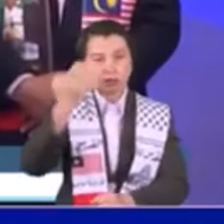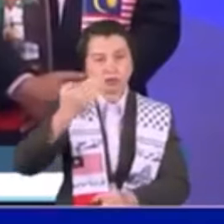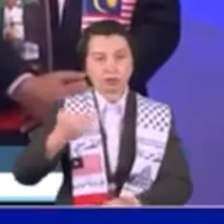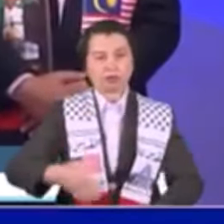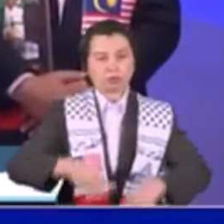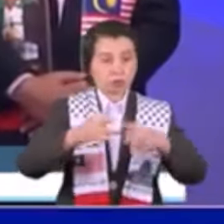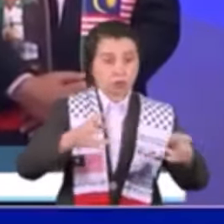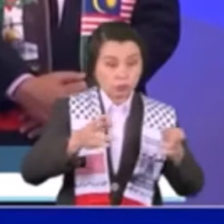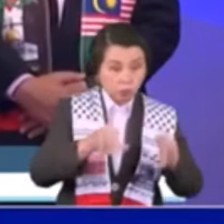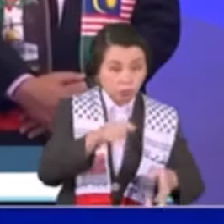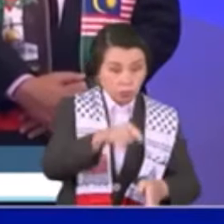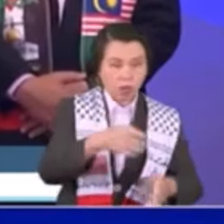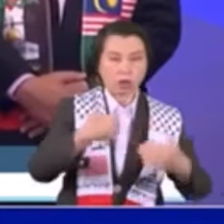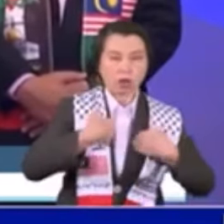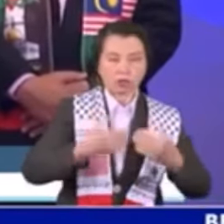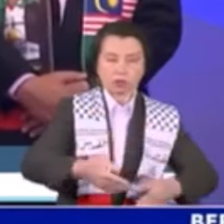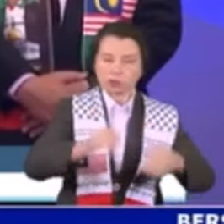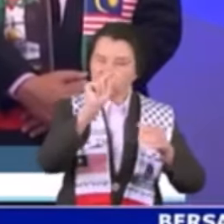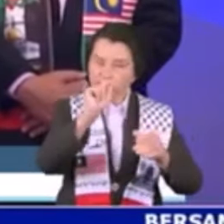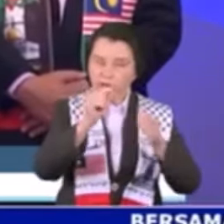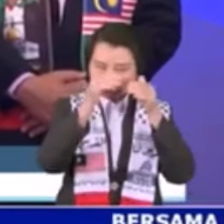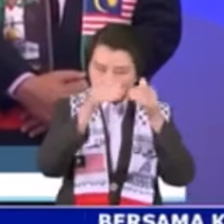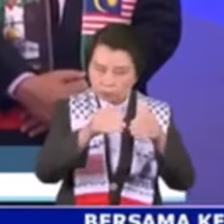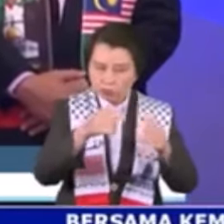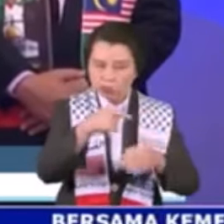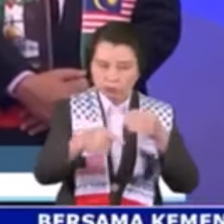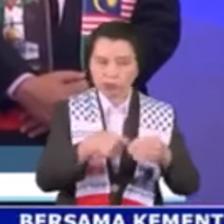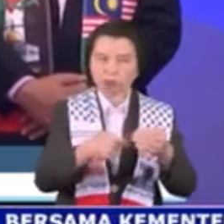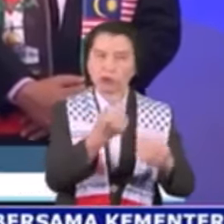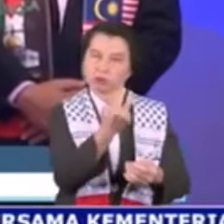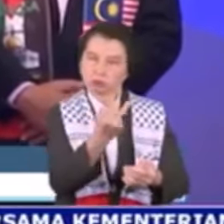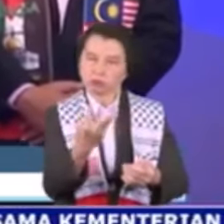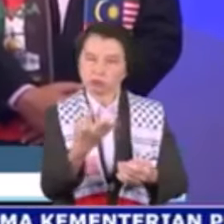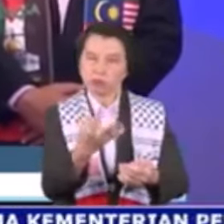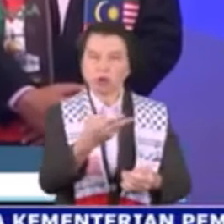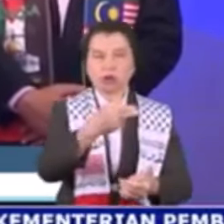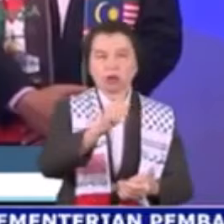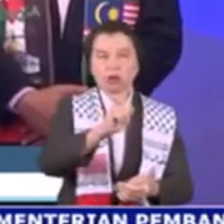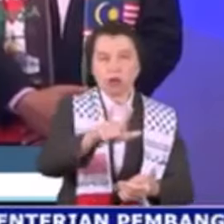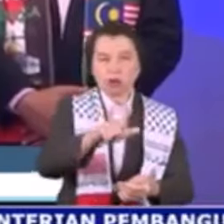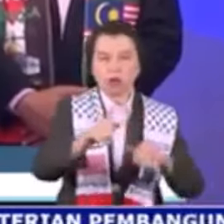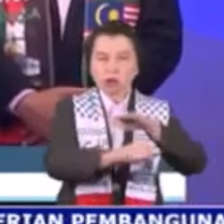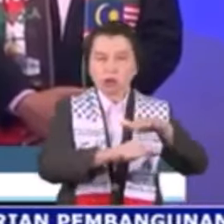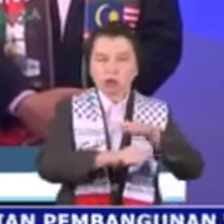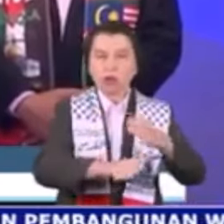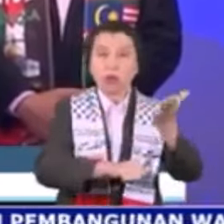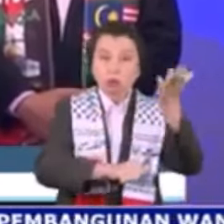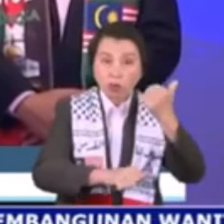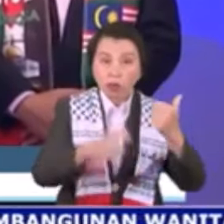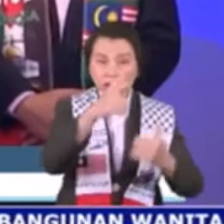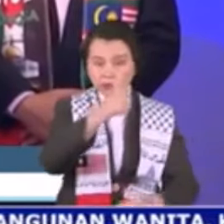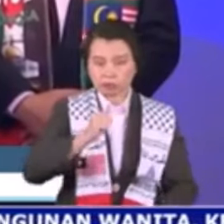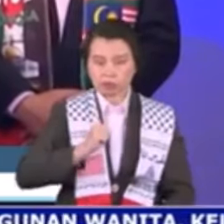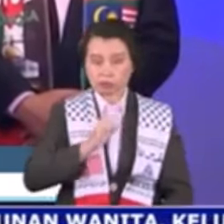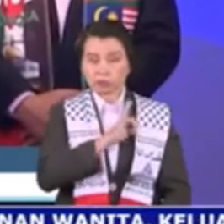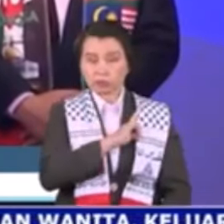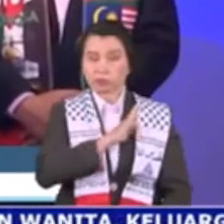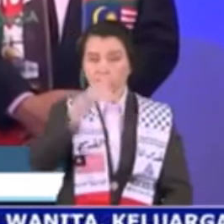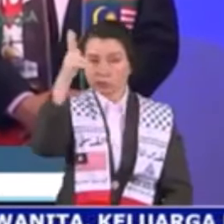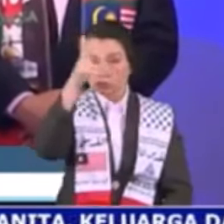harus ada sedikit penekanan tentang beberapa perkara asas. Kerana penjawat awam ini